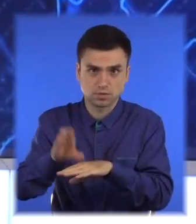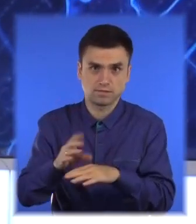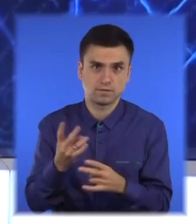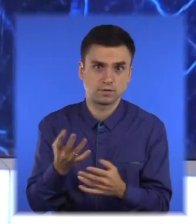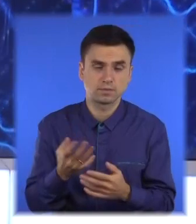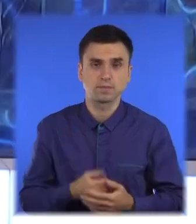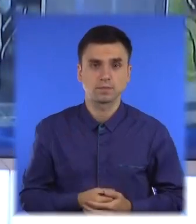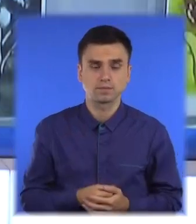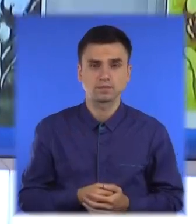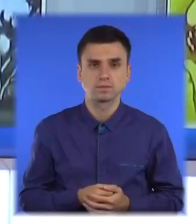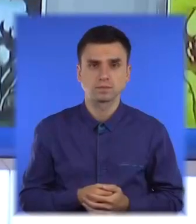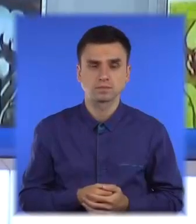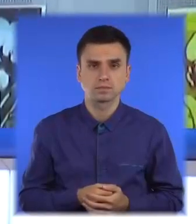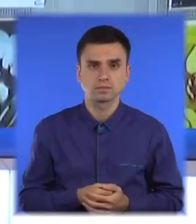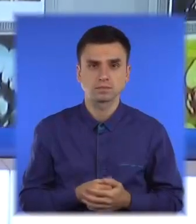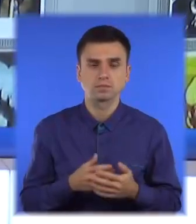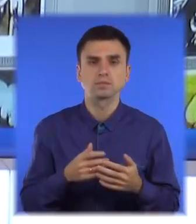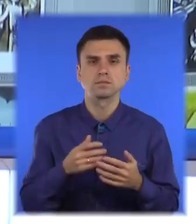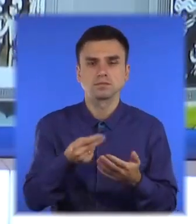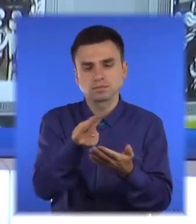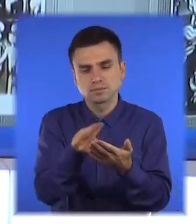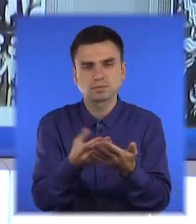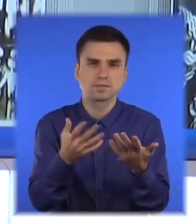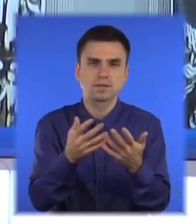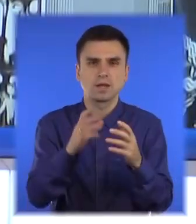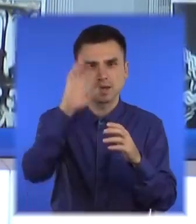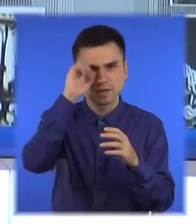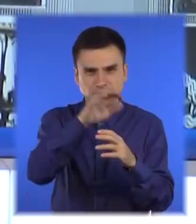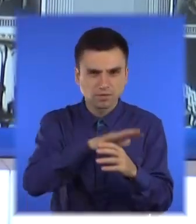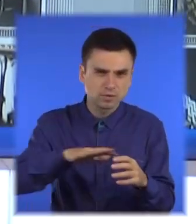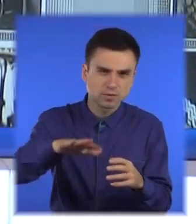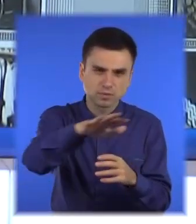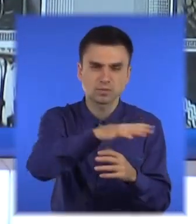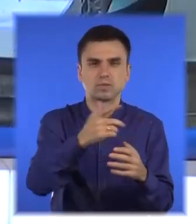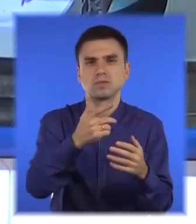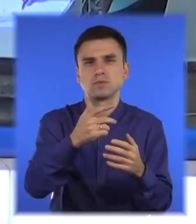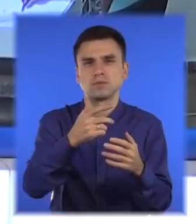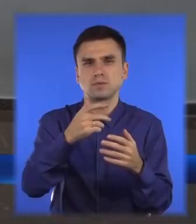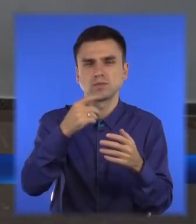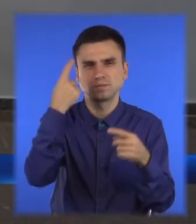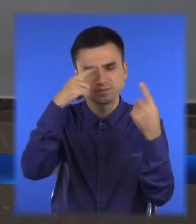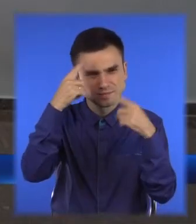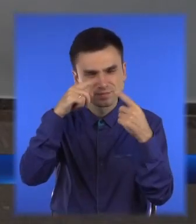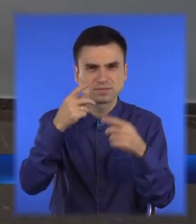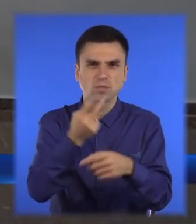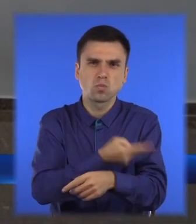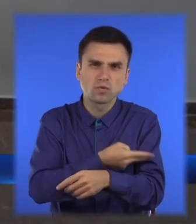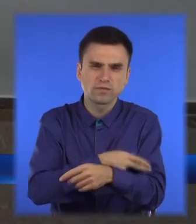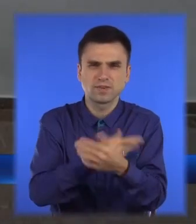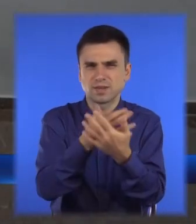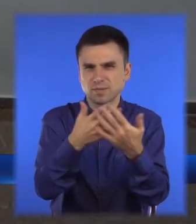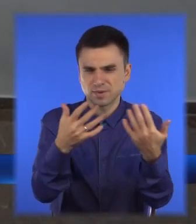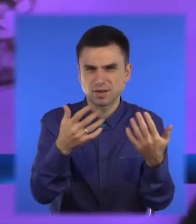пейзажі Кривого Рогу, морська тематика, образи улюблених дитячих героїв. Фоторобіт з різноманітних проєктів – все це в собі